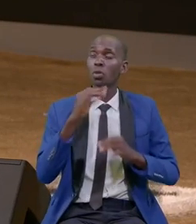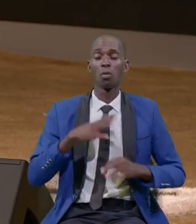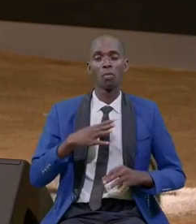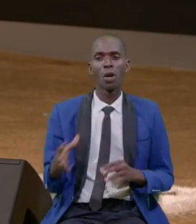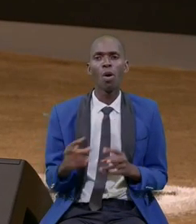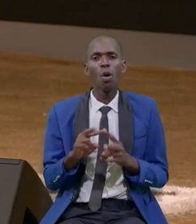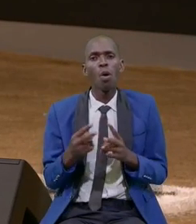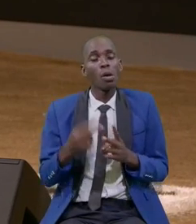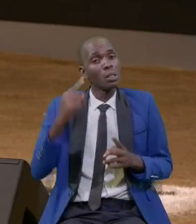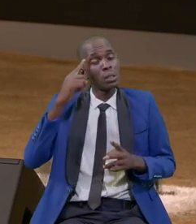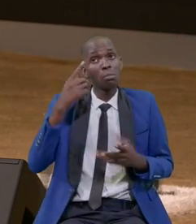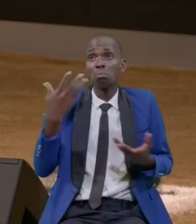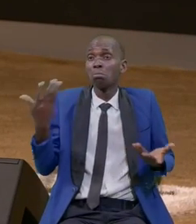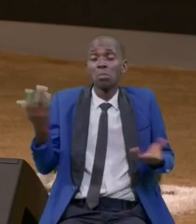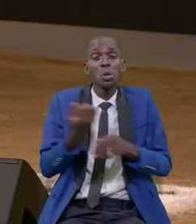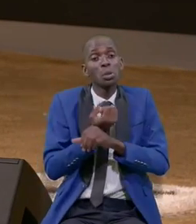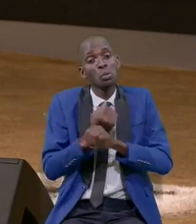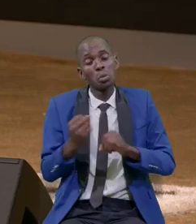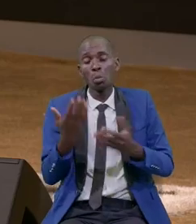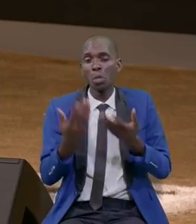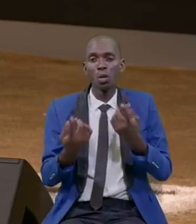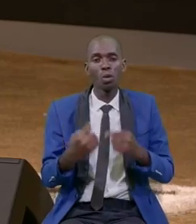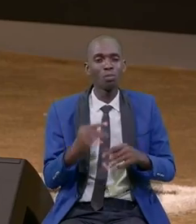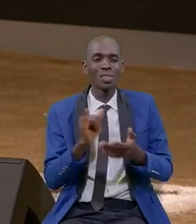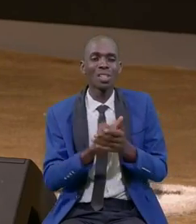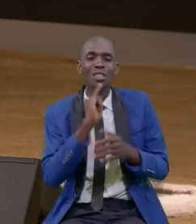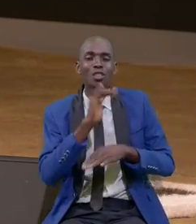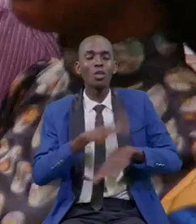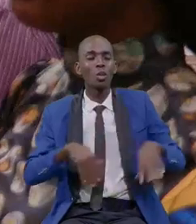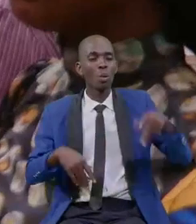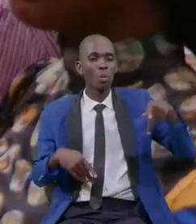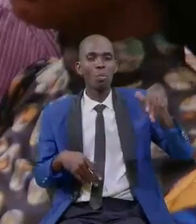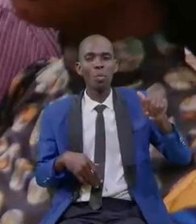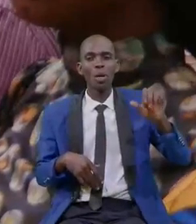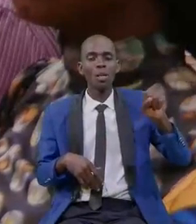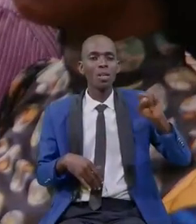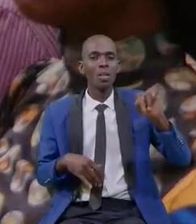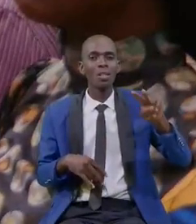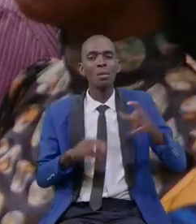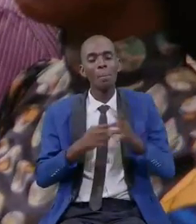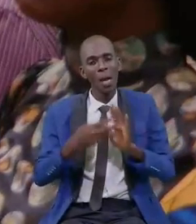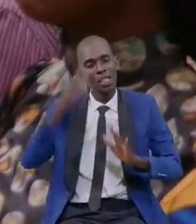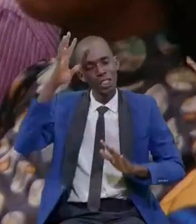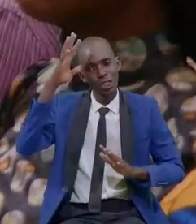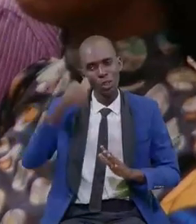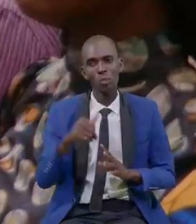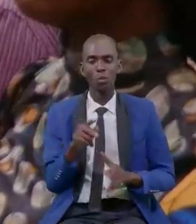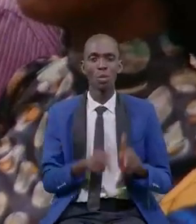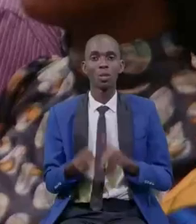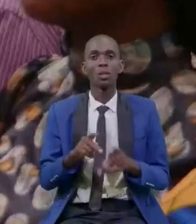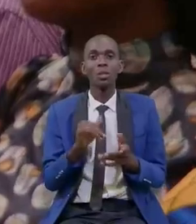eux. Non, ça c'est la foi passive. Les gens qui ont la foi passive, qui ne font